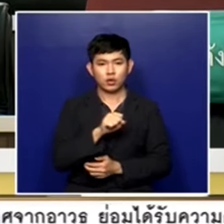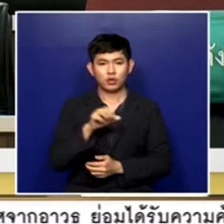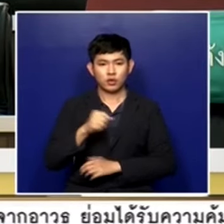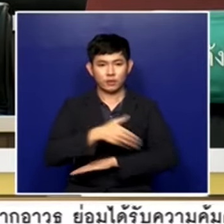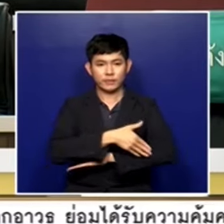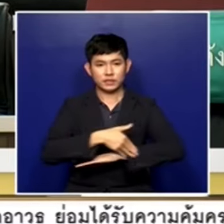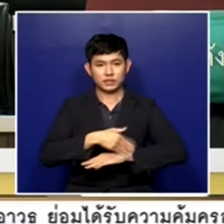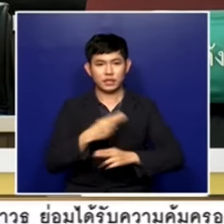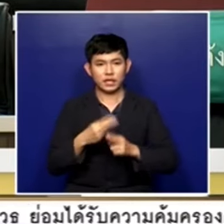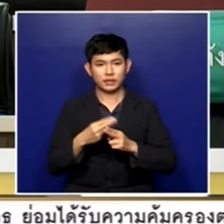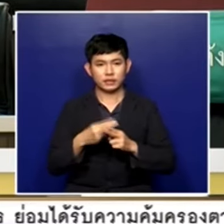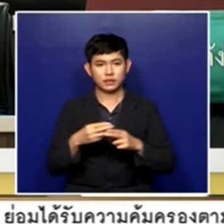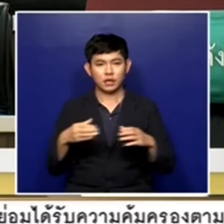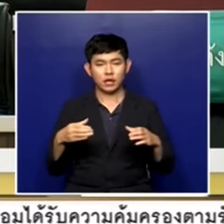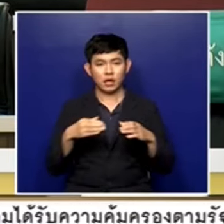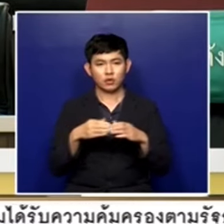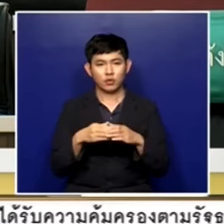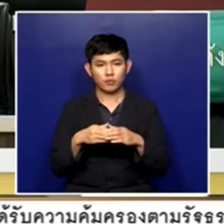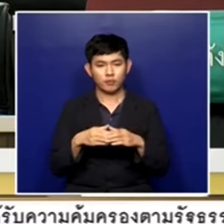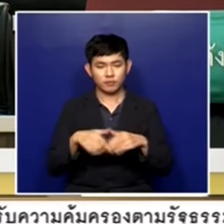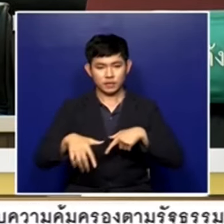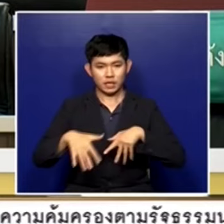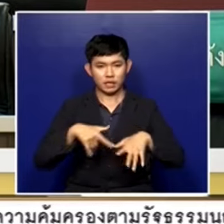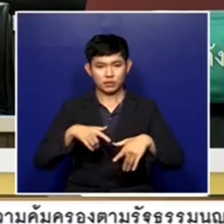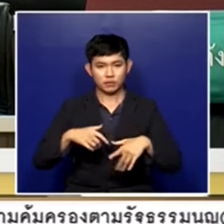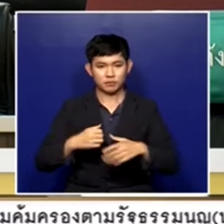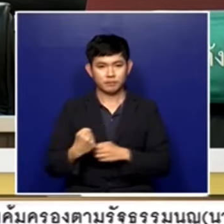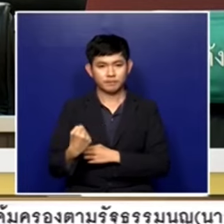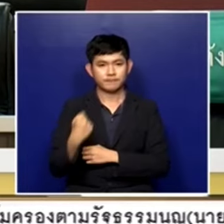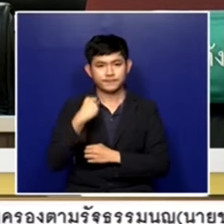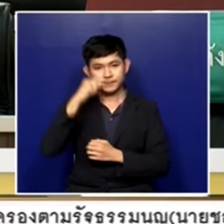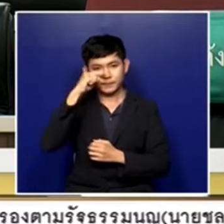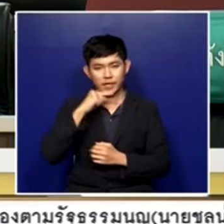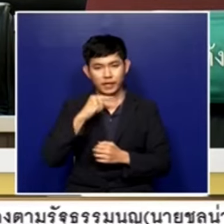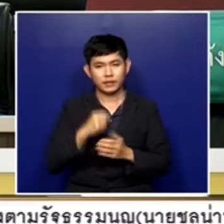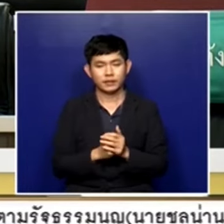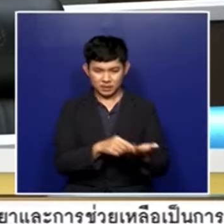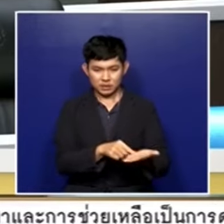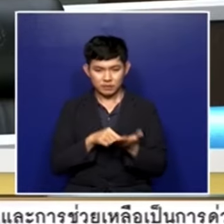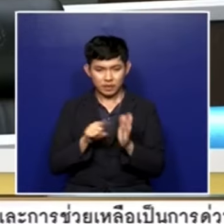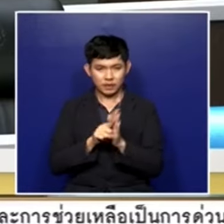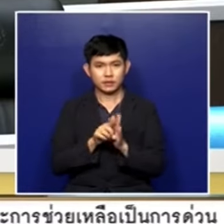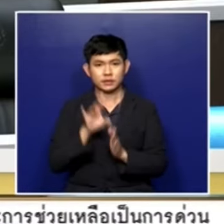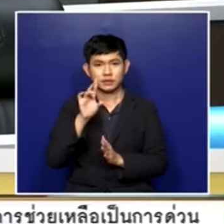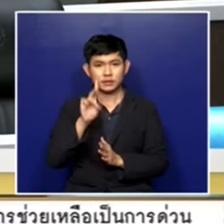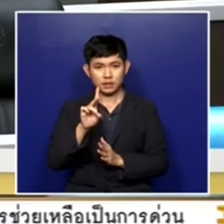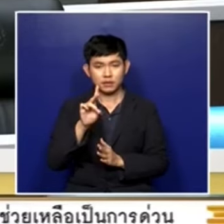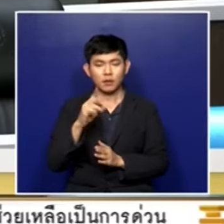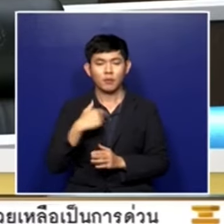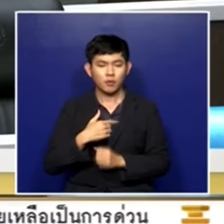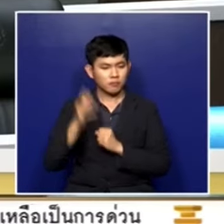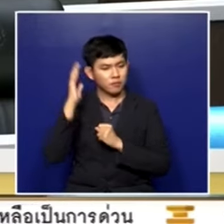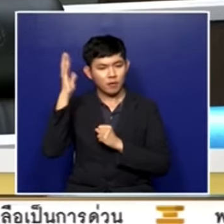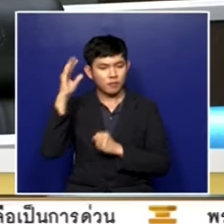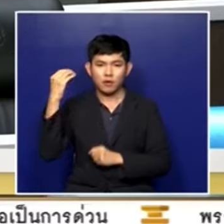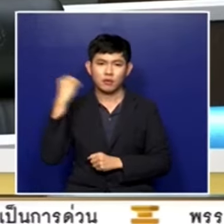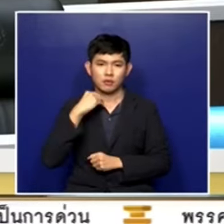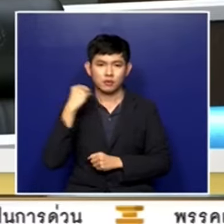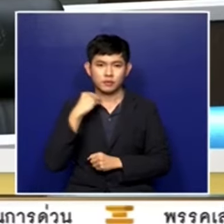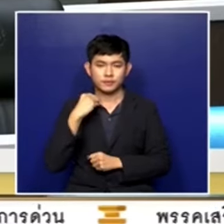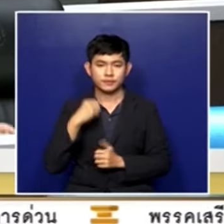ขึ้นก็เพราะว่าทางคุณไพบูลย์เองก็มีข้อกังวลในเรื่องนี้ว่ามันอาจจะขัดรัฐธรรมนูญ